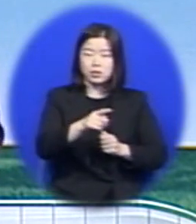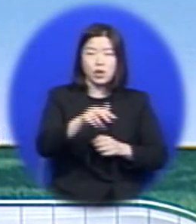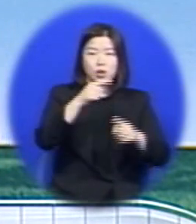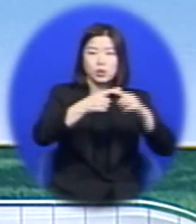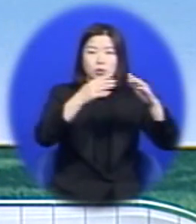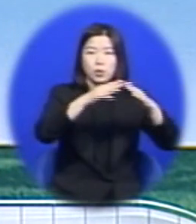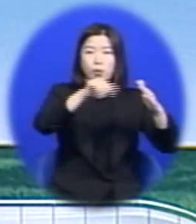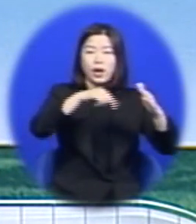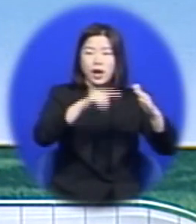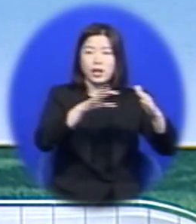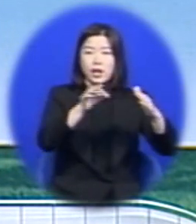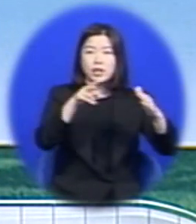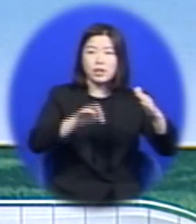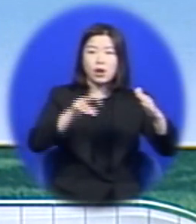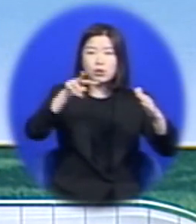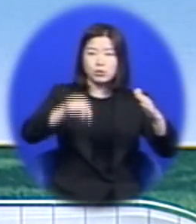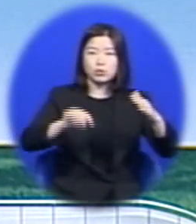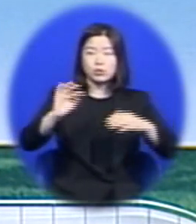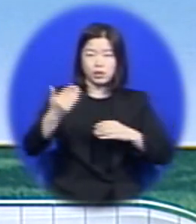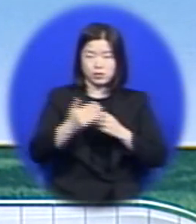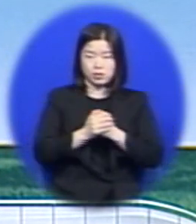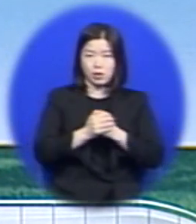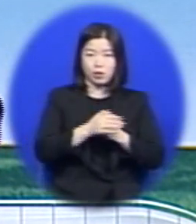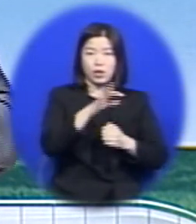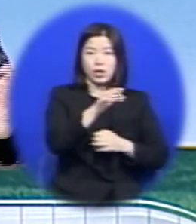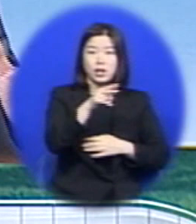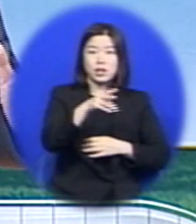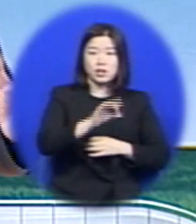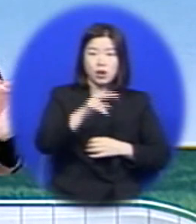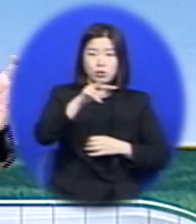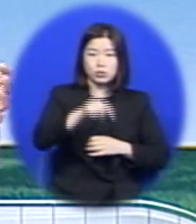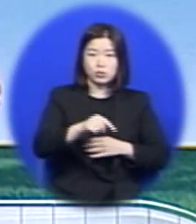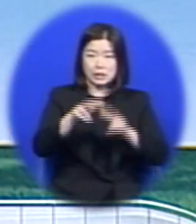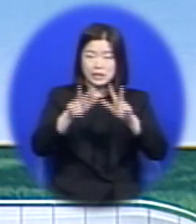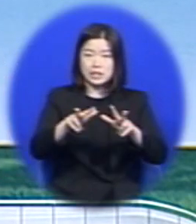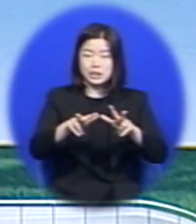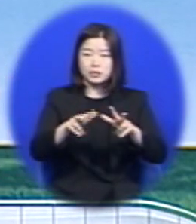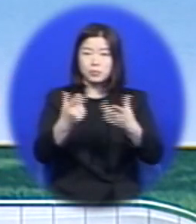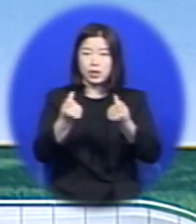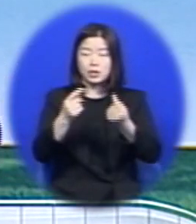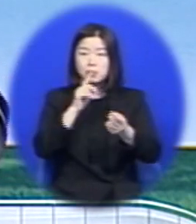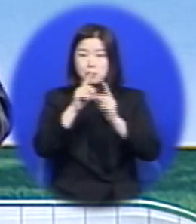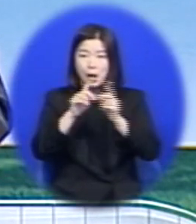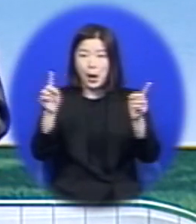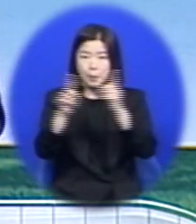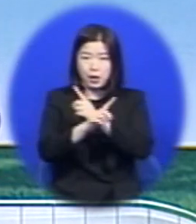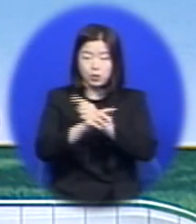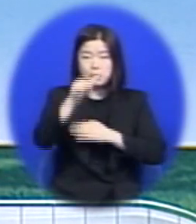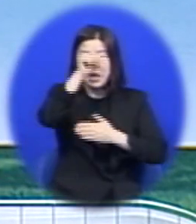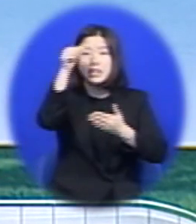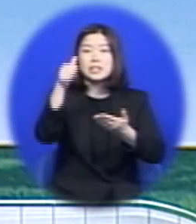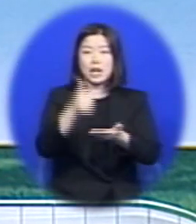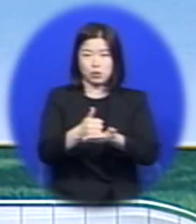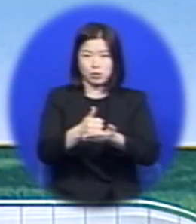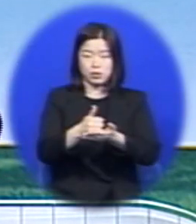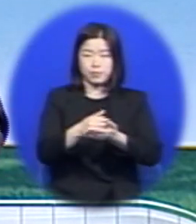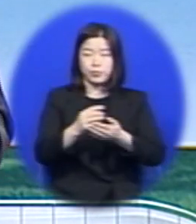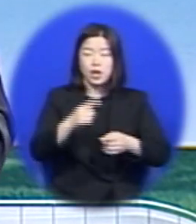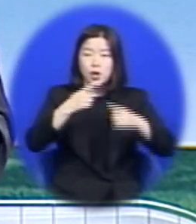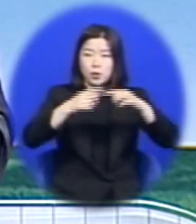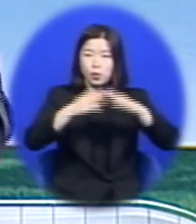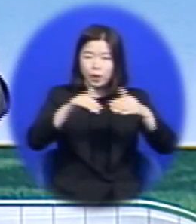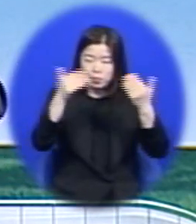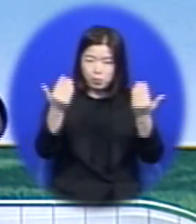되어 있었습니다. 영수는 지금으로 말하면 장로님 것 같은 분인데 교회의 모든 살림을